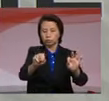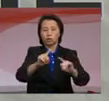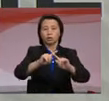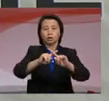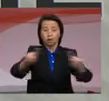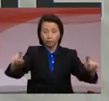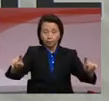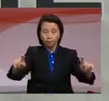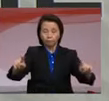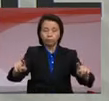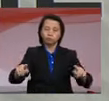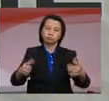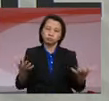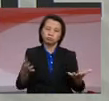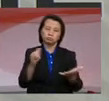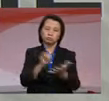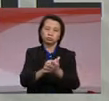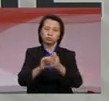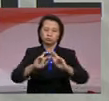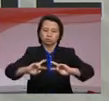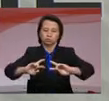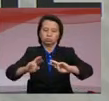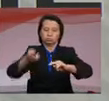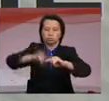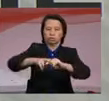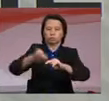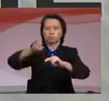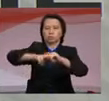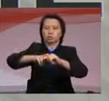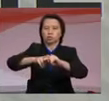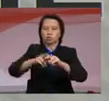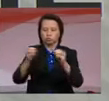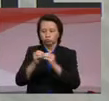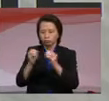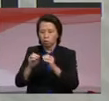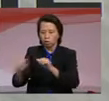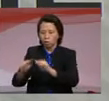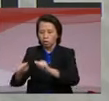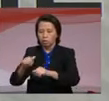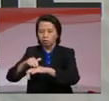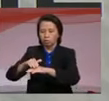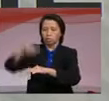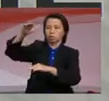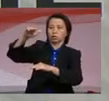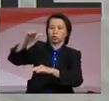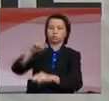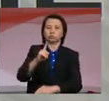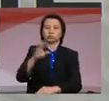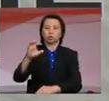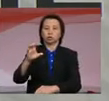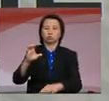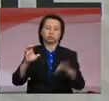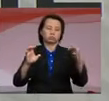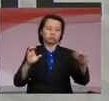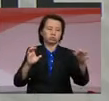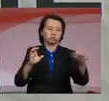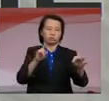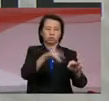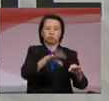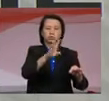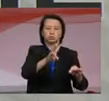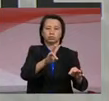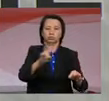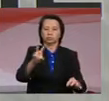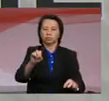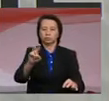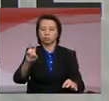Namun begitu, ia meningkat dan jumlah kes aktif kembali melebihi 100 kes pada 19